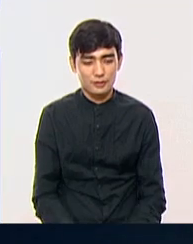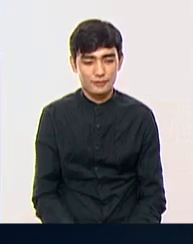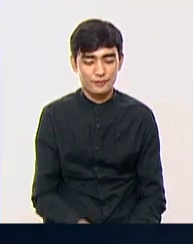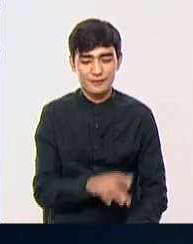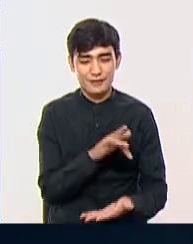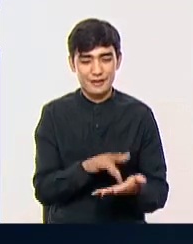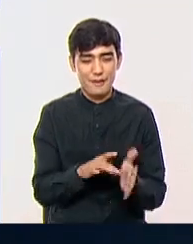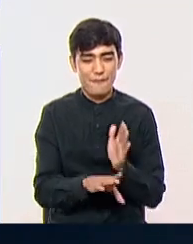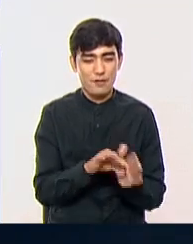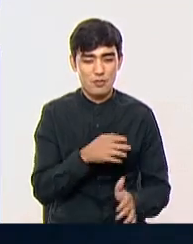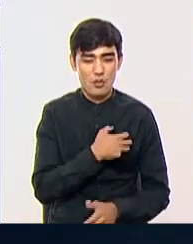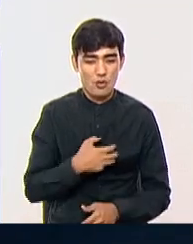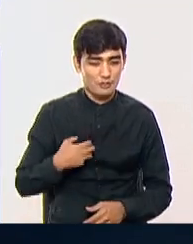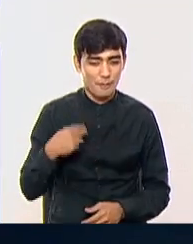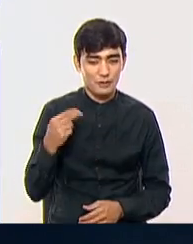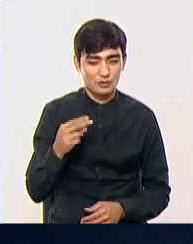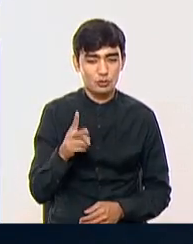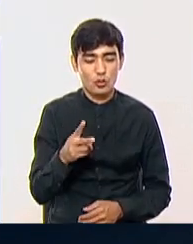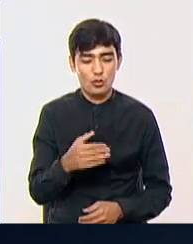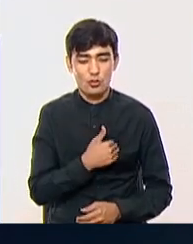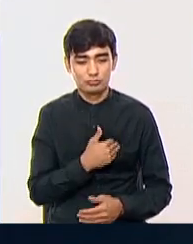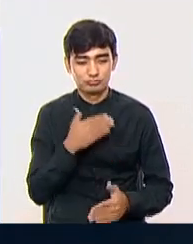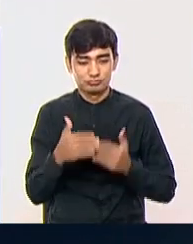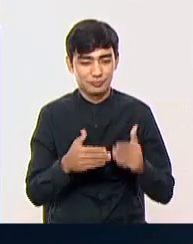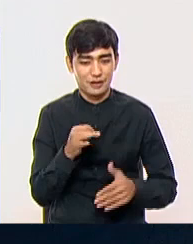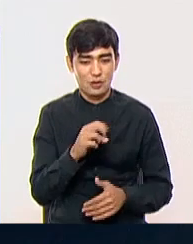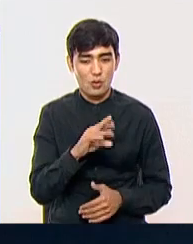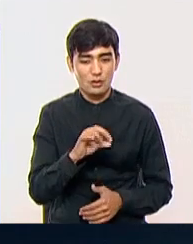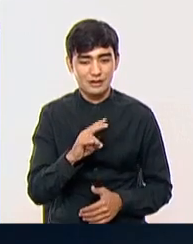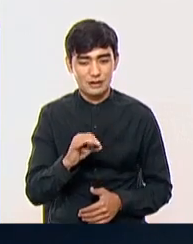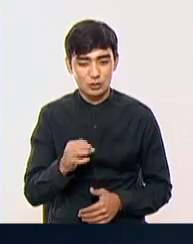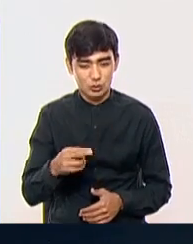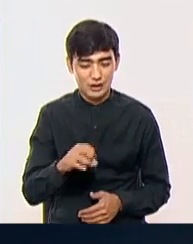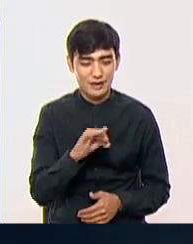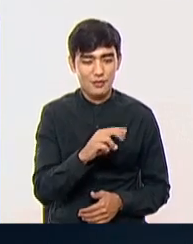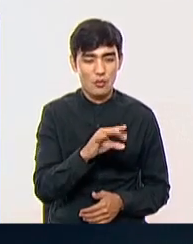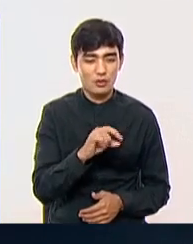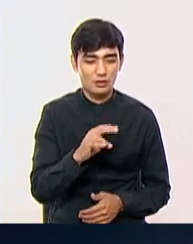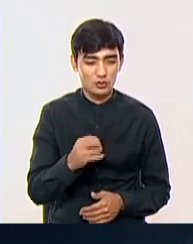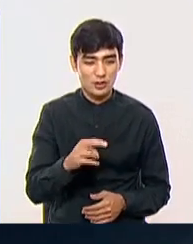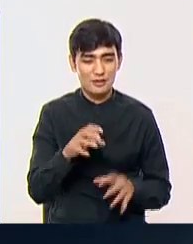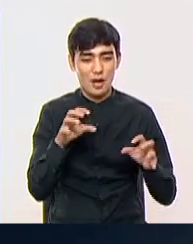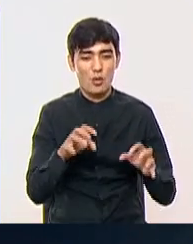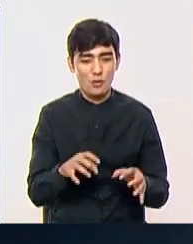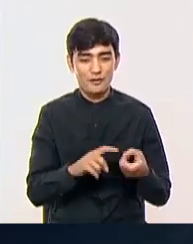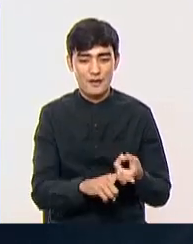portalo комиссия с президентом Конституция жене Конституции занята хорошо